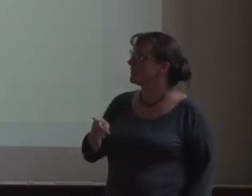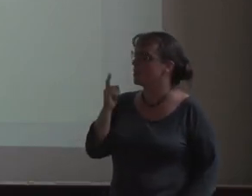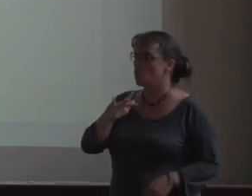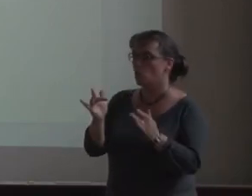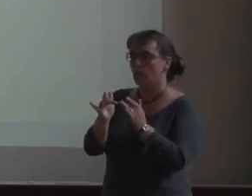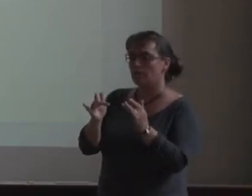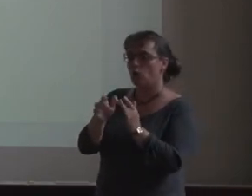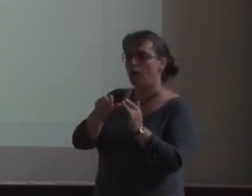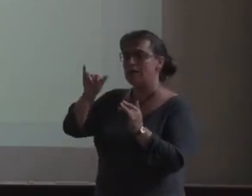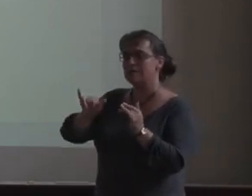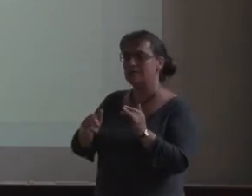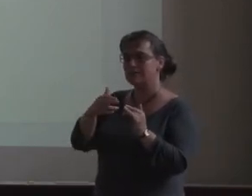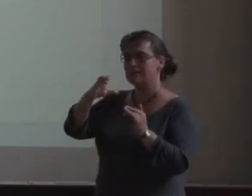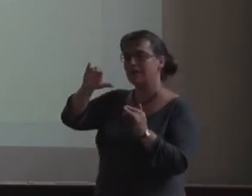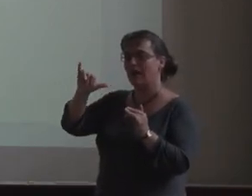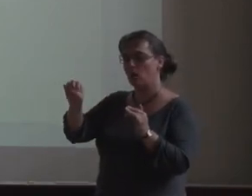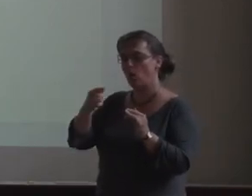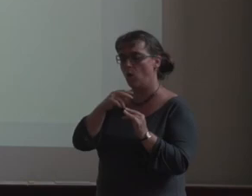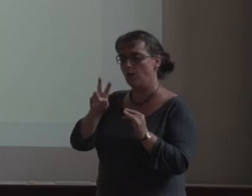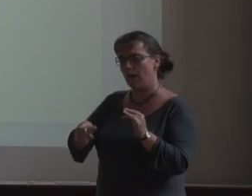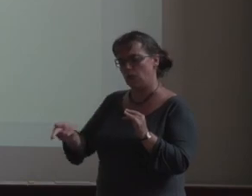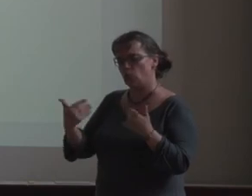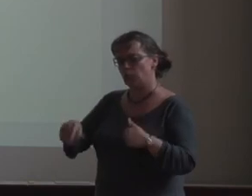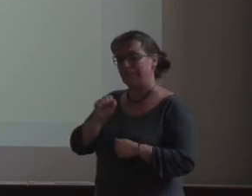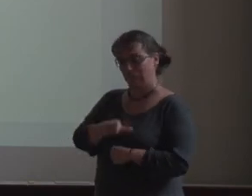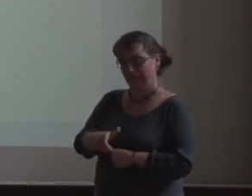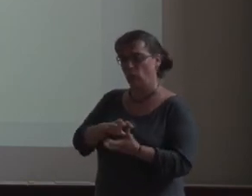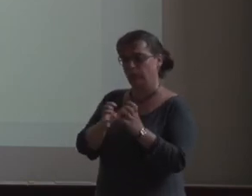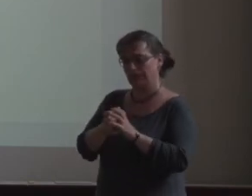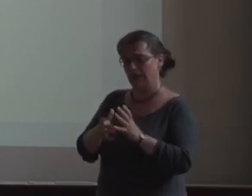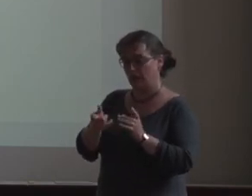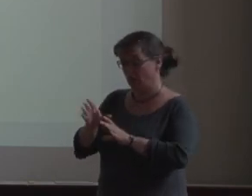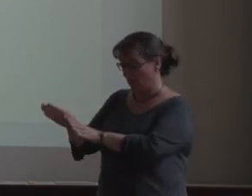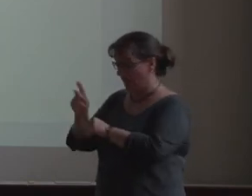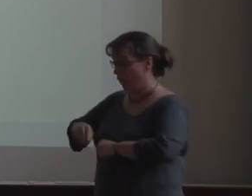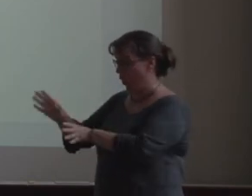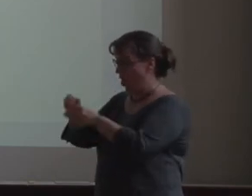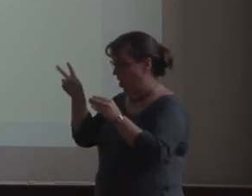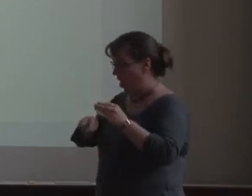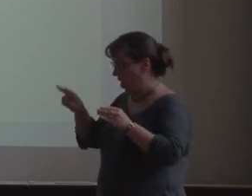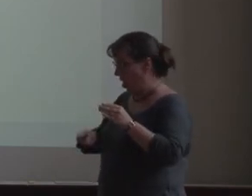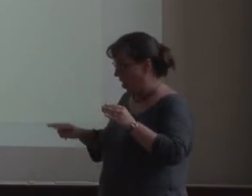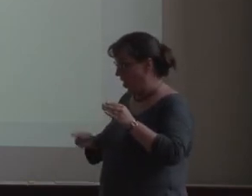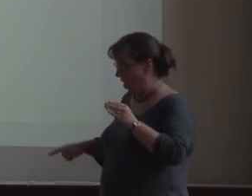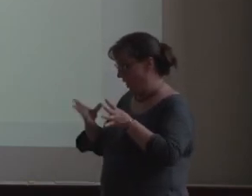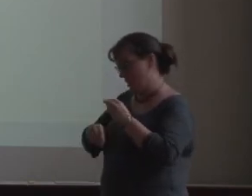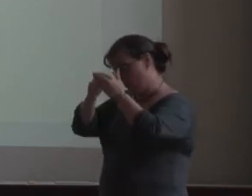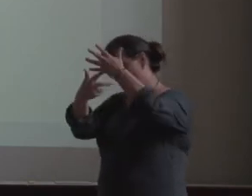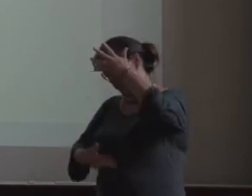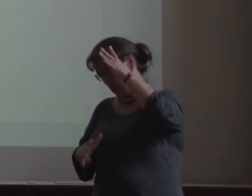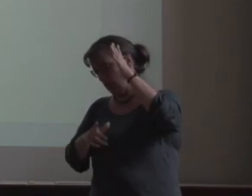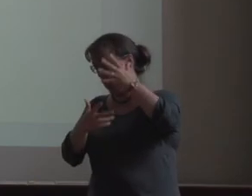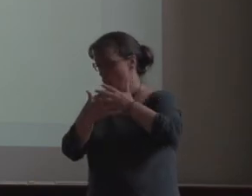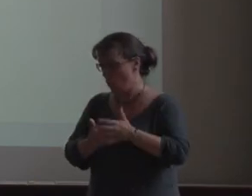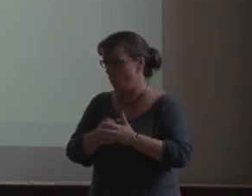connecteur Async IO peut être vraiment très compliquée et rebutée à la lecture. Par contre, je trouve, c'est très subjectif, que la